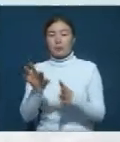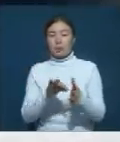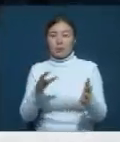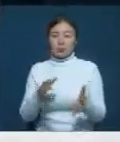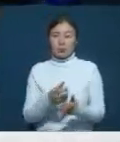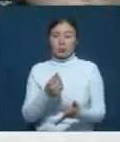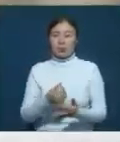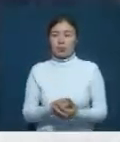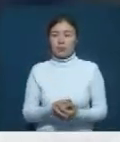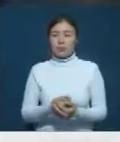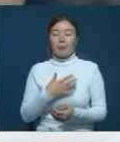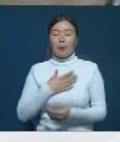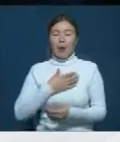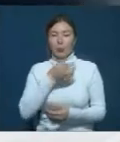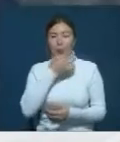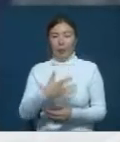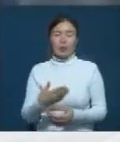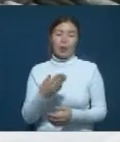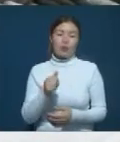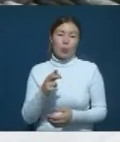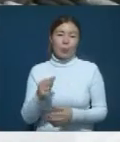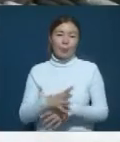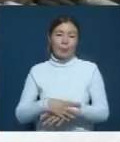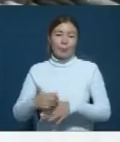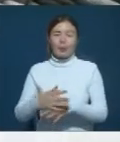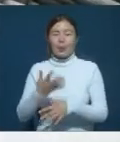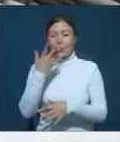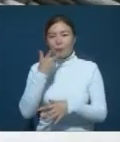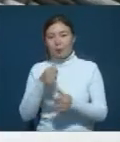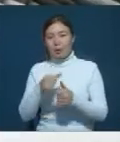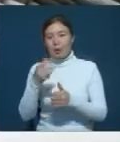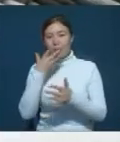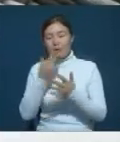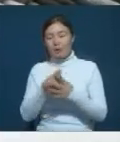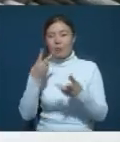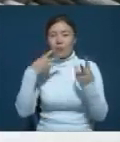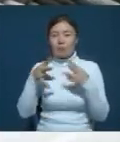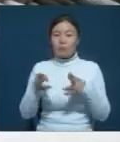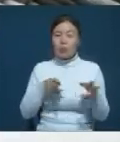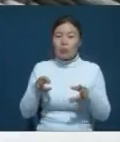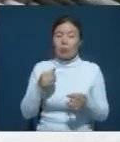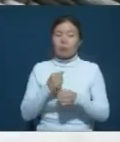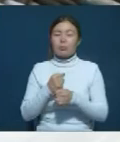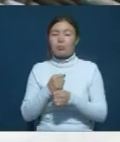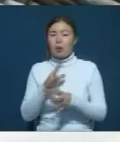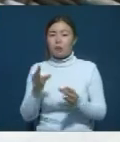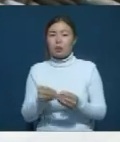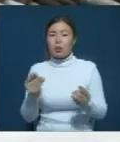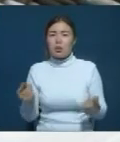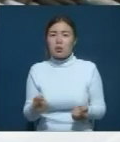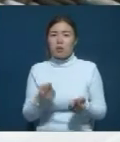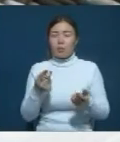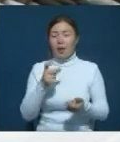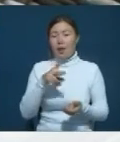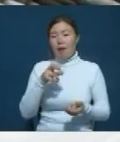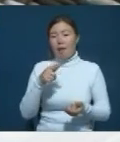тапқан. Маған шуба өте қаттынады. Бұның түсінен бөлек, өзінің фасоны, фашифтары және де өте жеңіл,